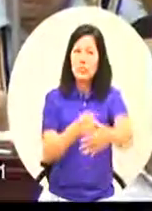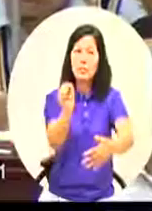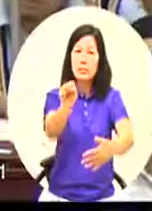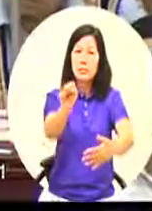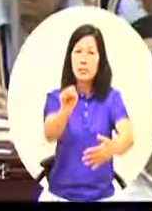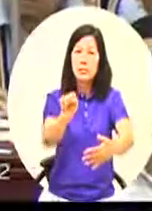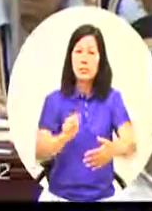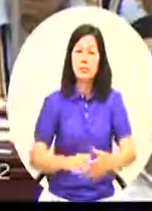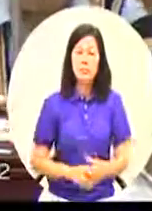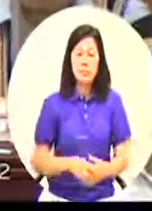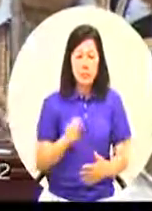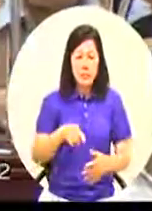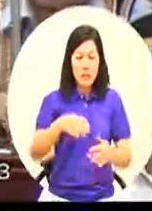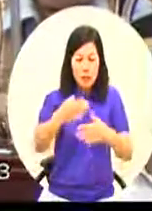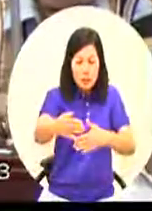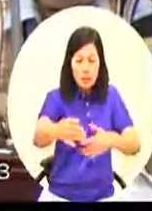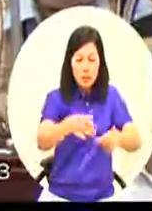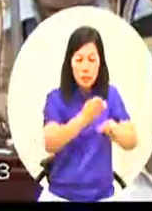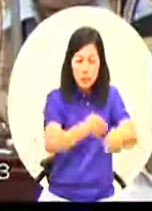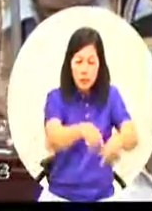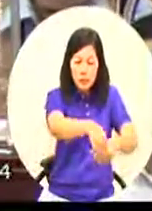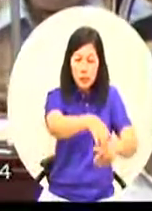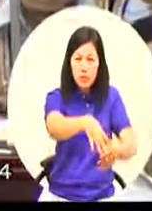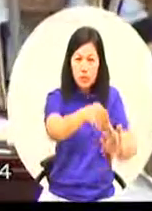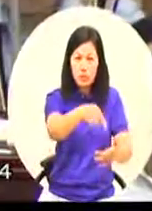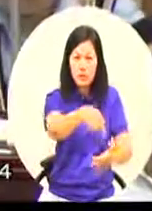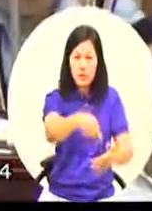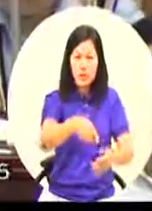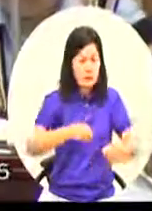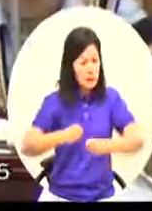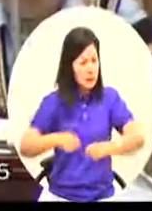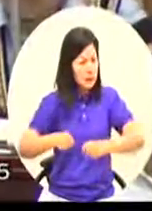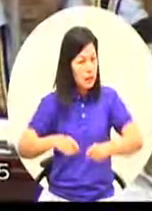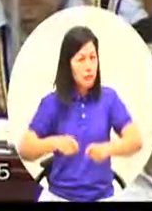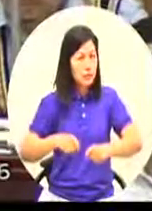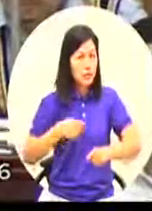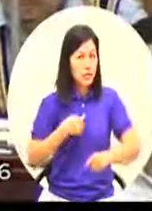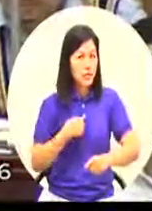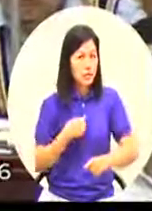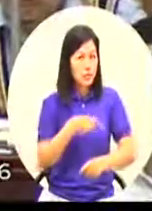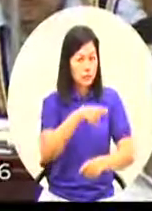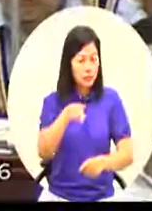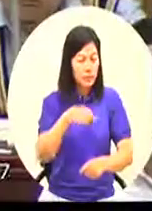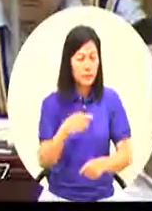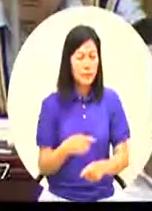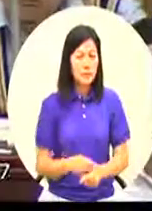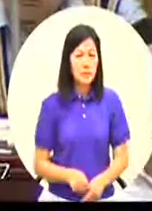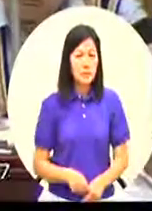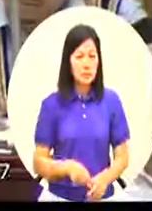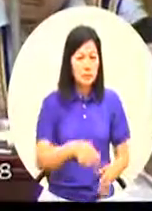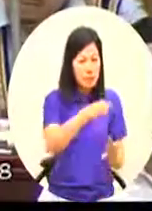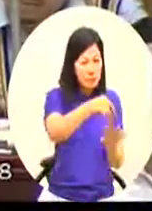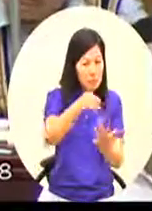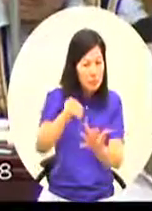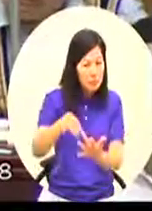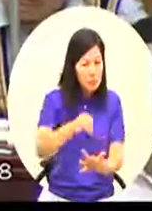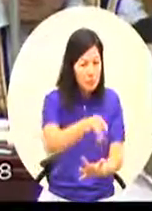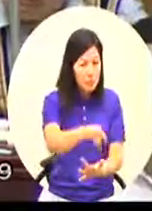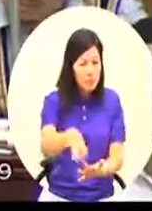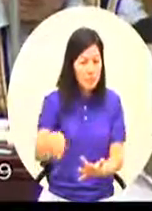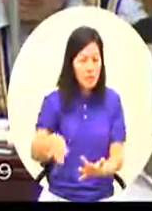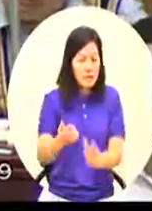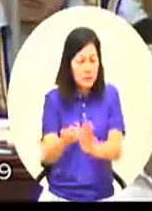段内底、中垂内底吼是无的。啊，这个计划其实整个位置的选定部分吼，之前